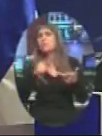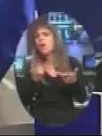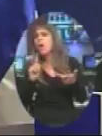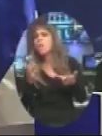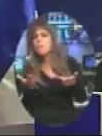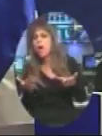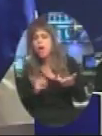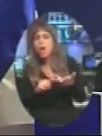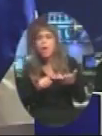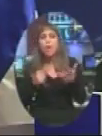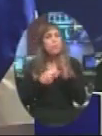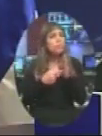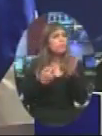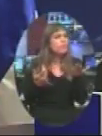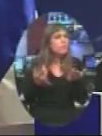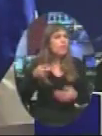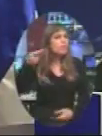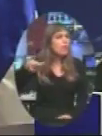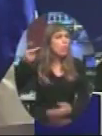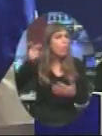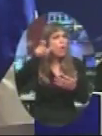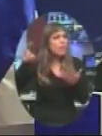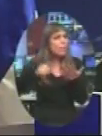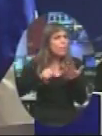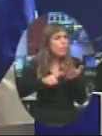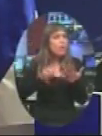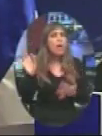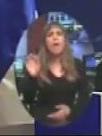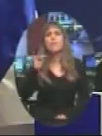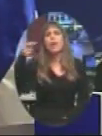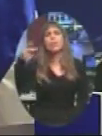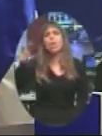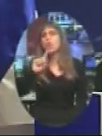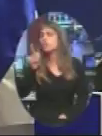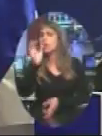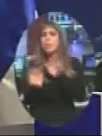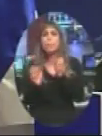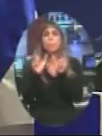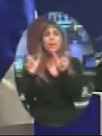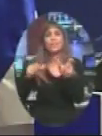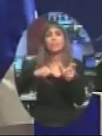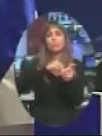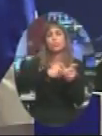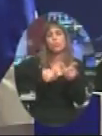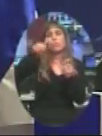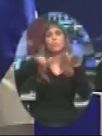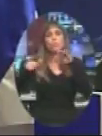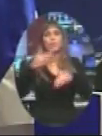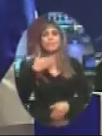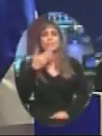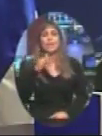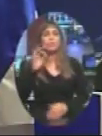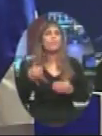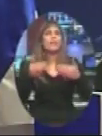שכרו אותו? אף אחד לא סוחר את פרקליטו האישי של ראש ממשלת ישראל כדי לקדם את